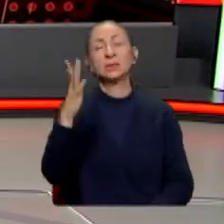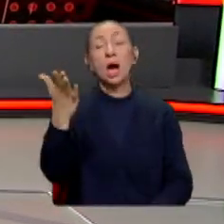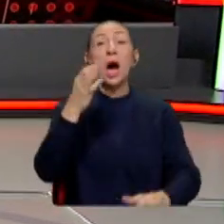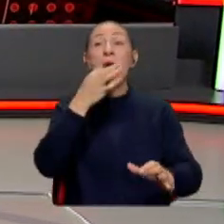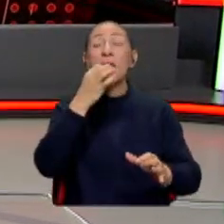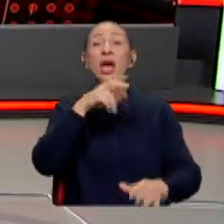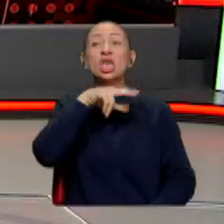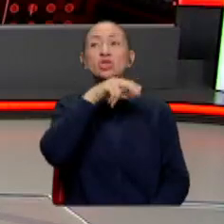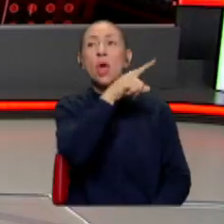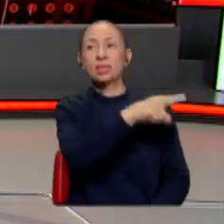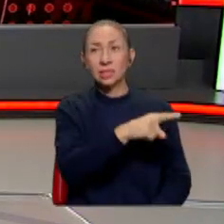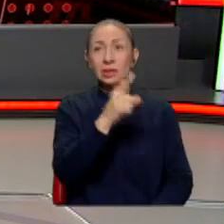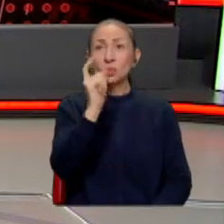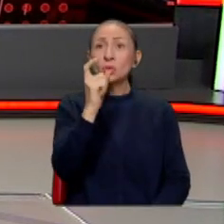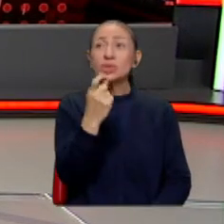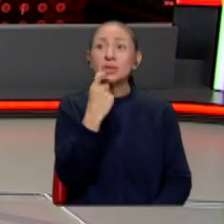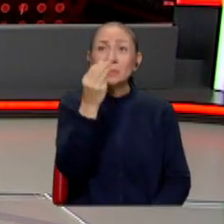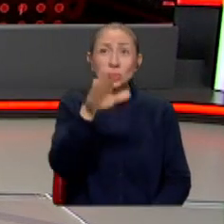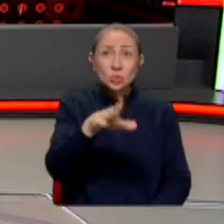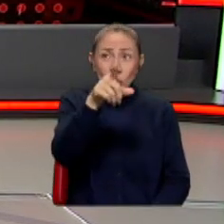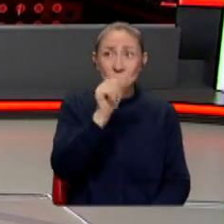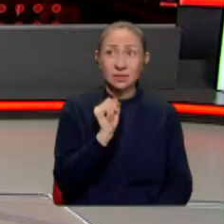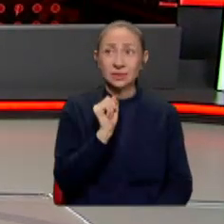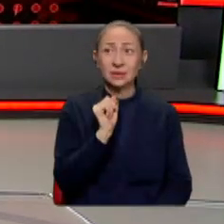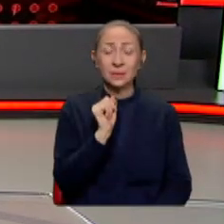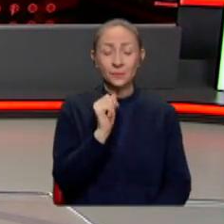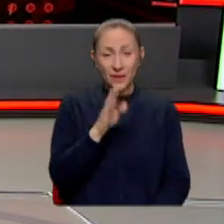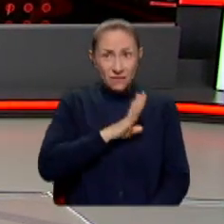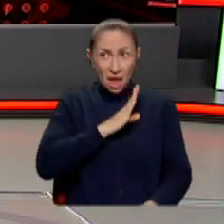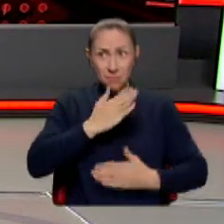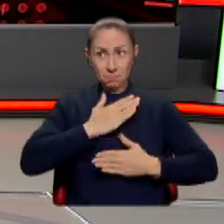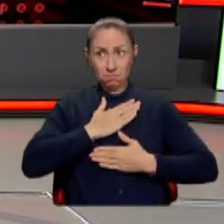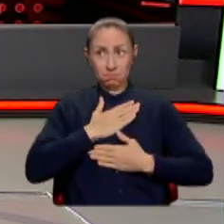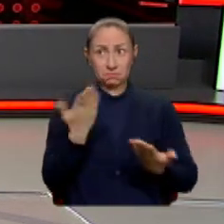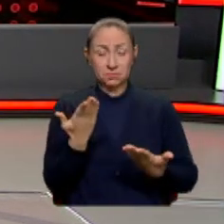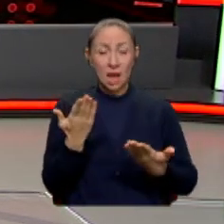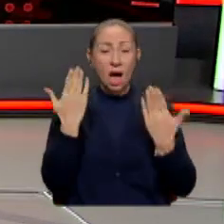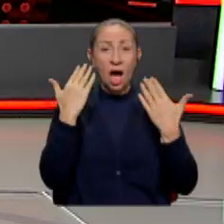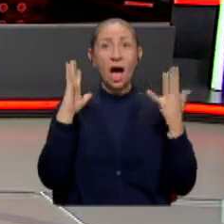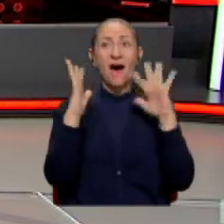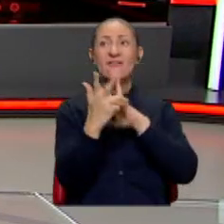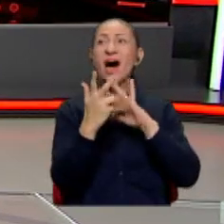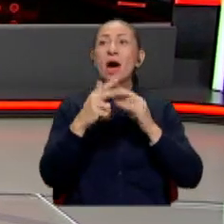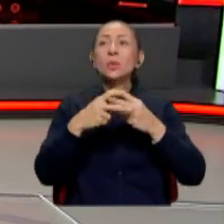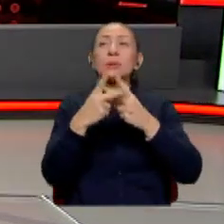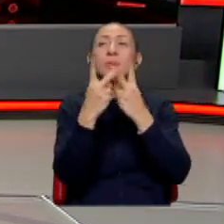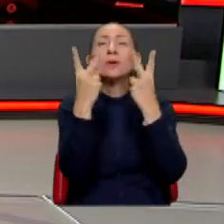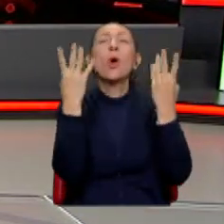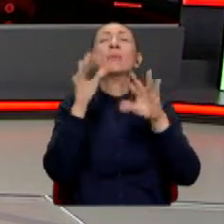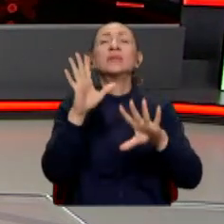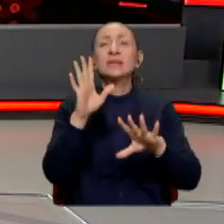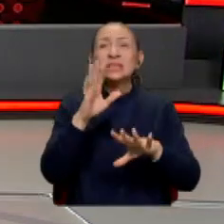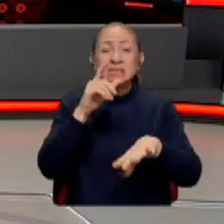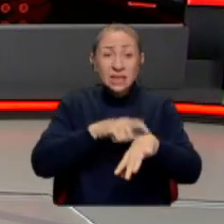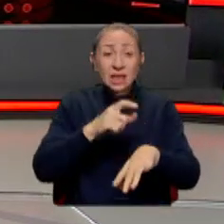Ankara keçi öğrende 9 yaşında bir çocuk bir evladımız havanın henüz Aydın saatte